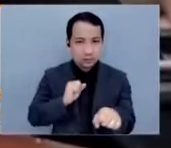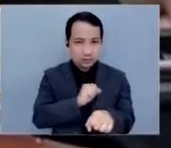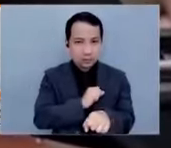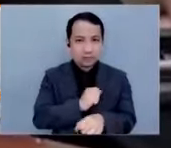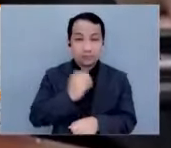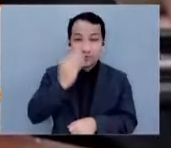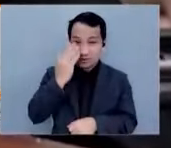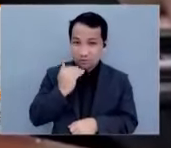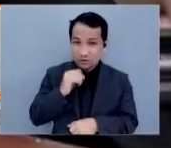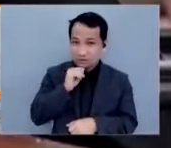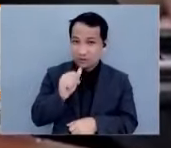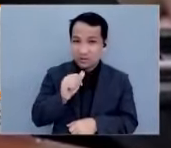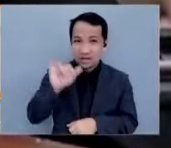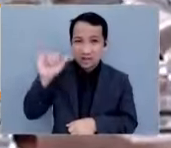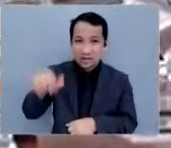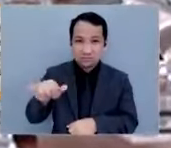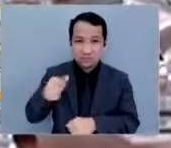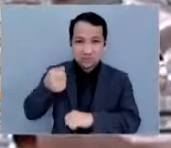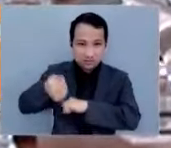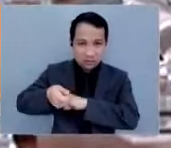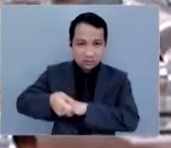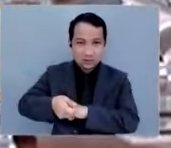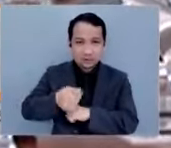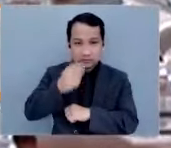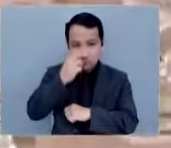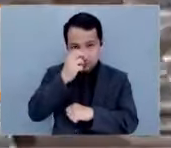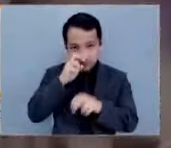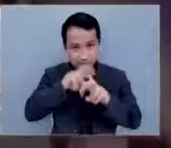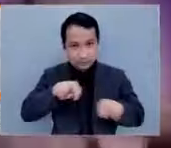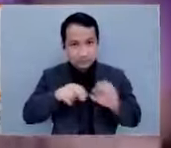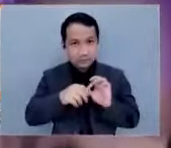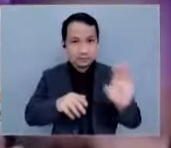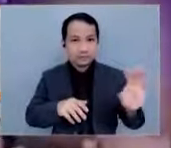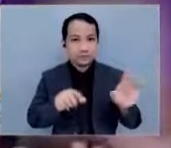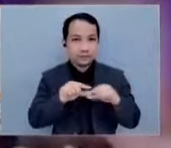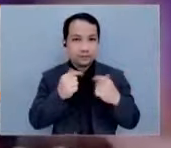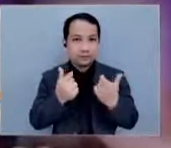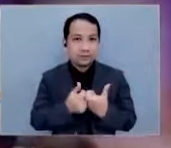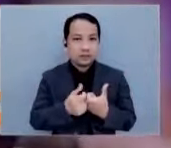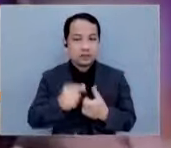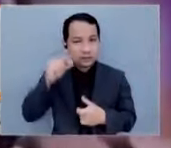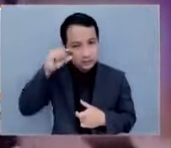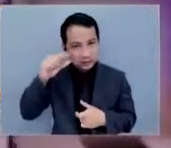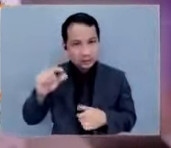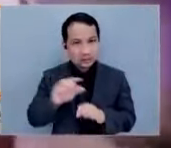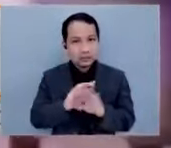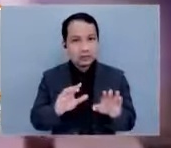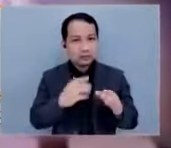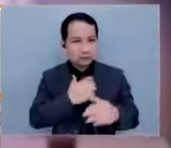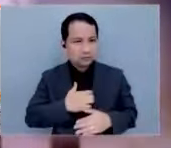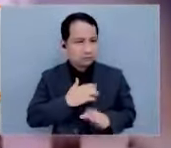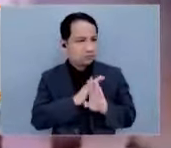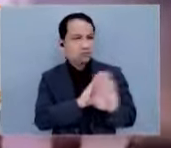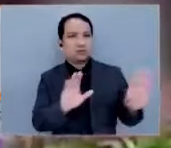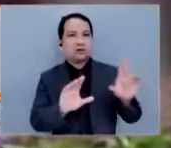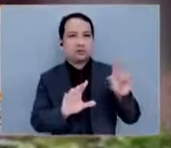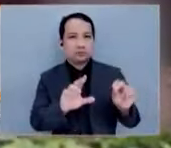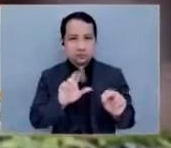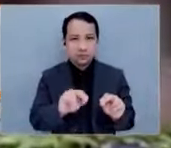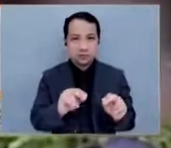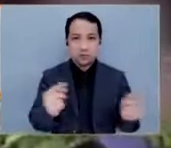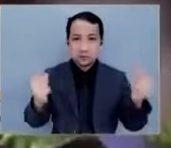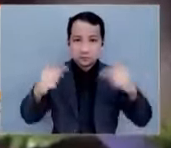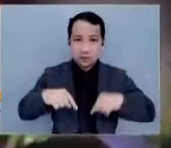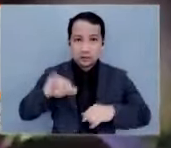hindi pagsipot sa mga hearing. Nauna nang itinanggi ng kampo ni Kibuloy ang mga alegasyon. Pero oras na hindi pa rin sundin